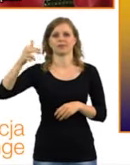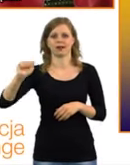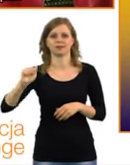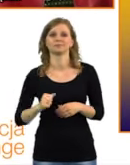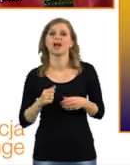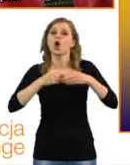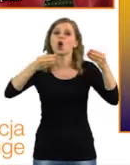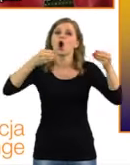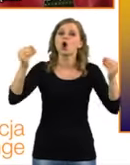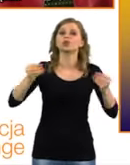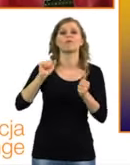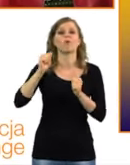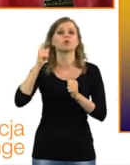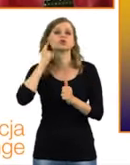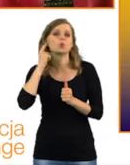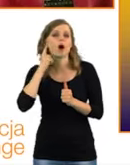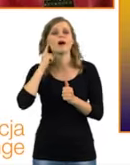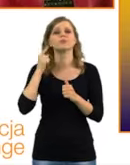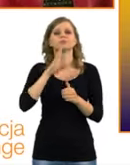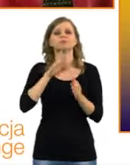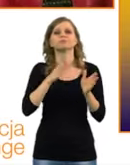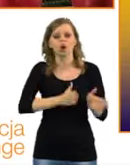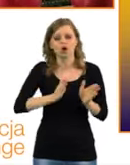ściśle określonego porządku.